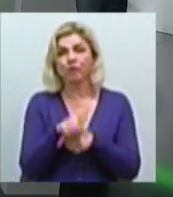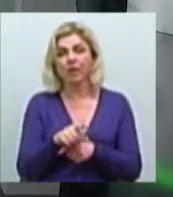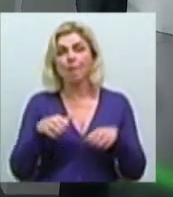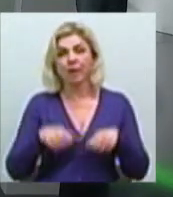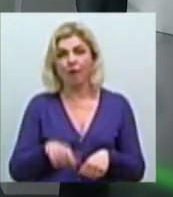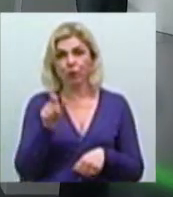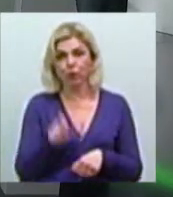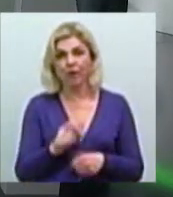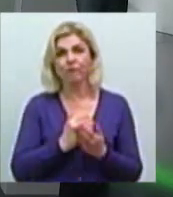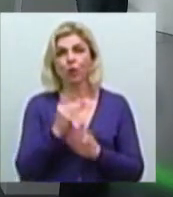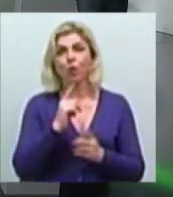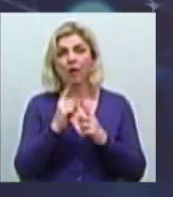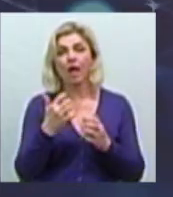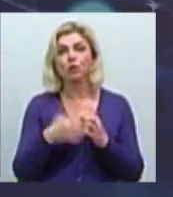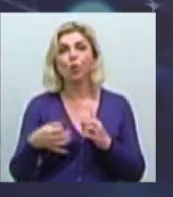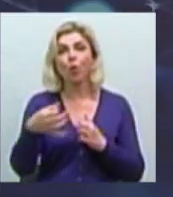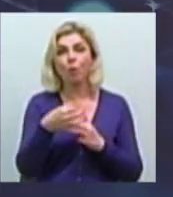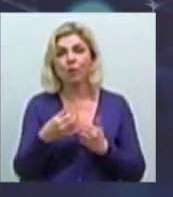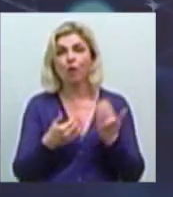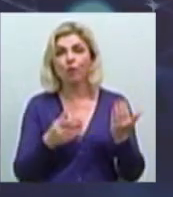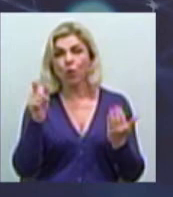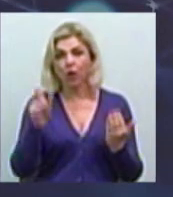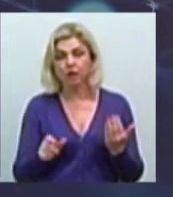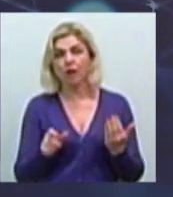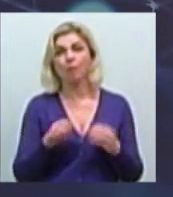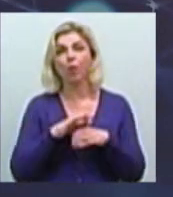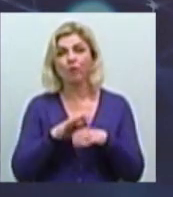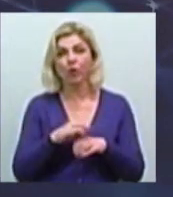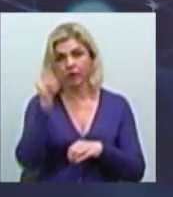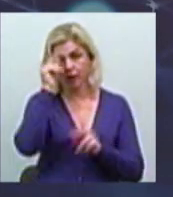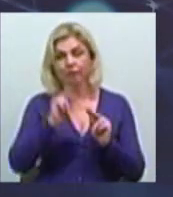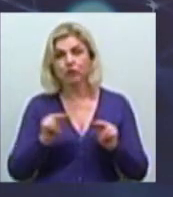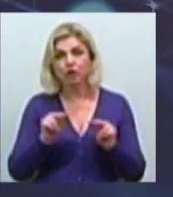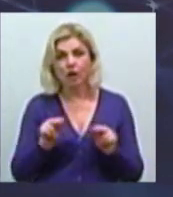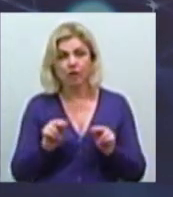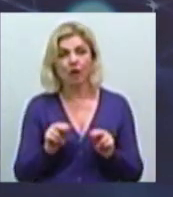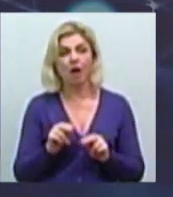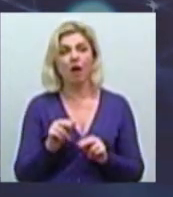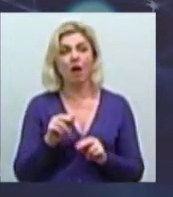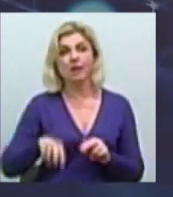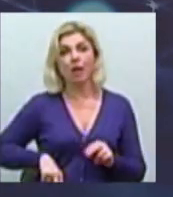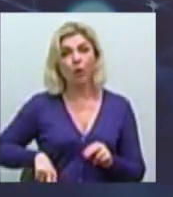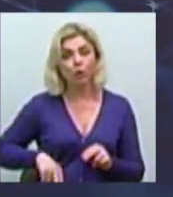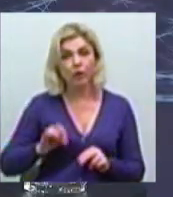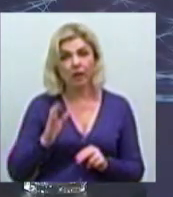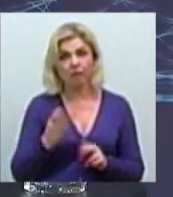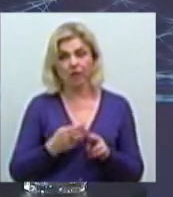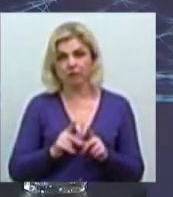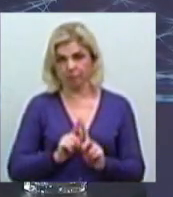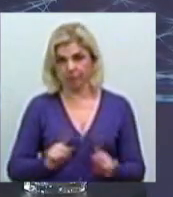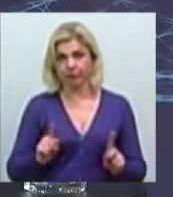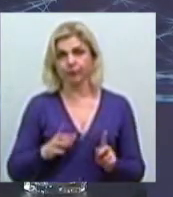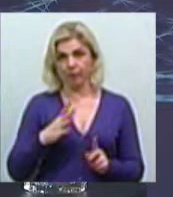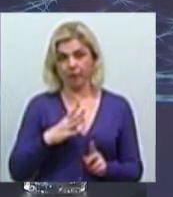Верховній Раді в Херсонській області, вона проводила навчання якраз до директорів. Але ж це був прецедент до цього,